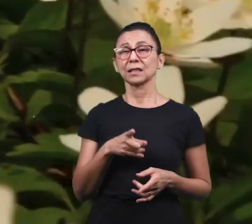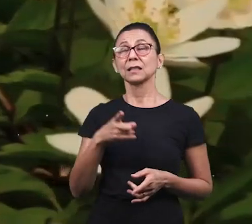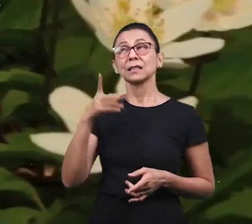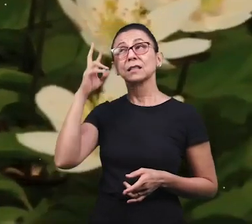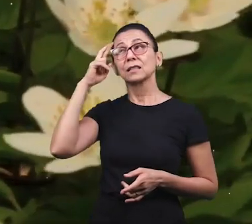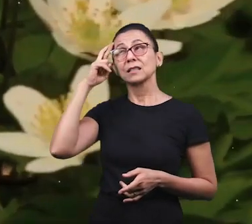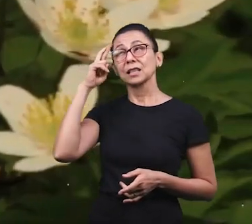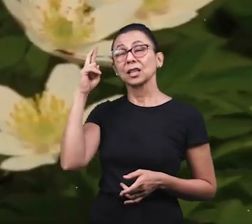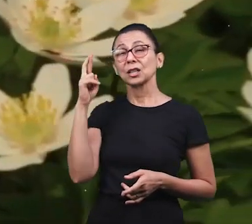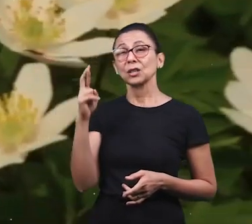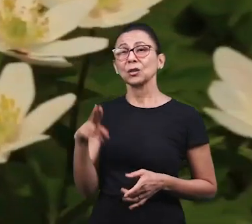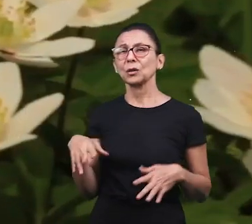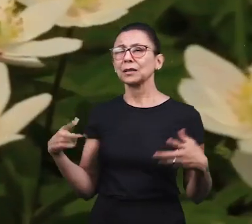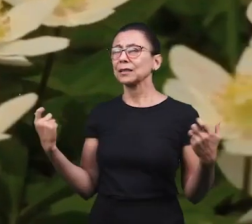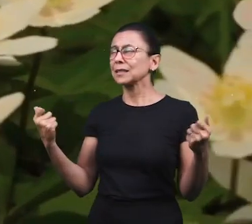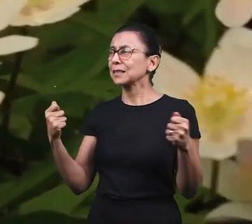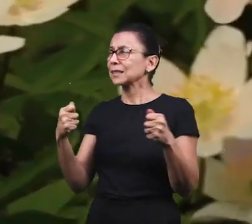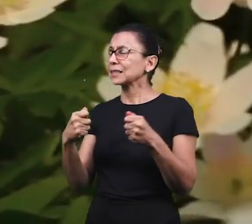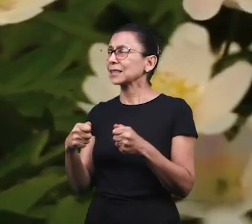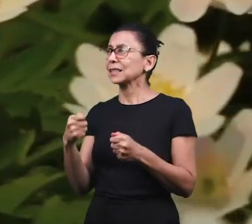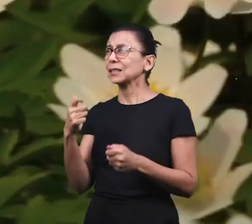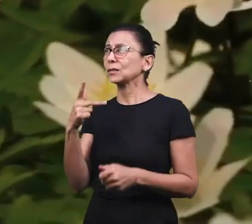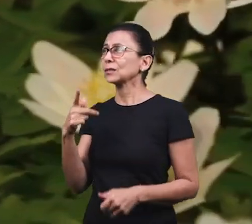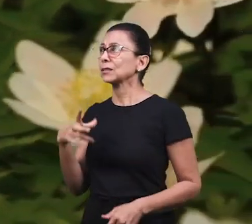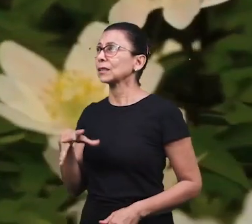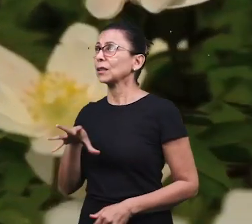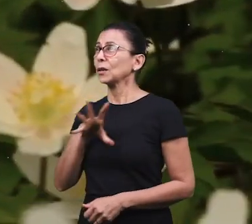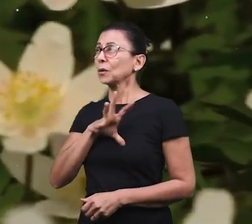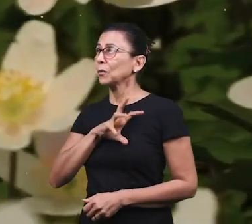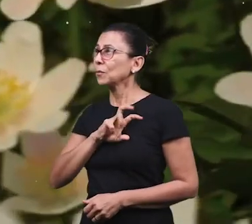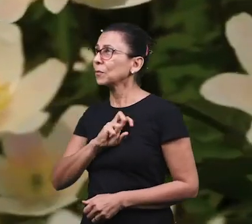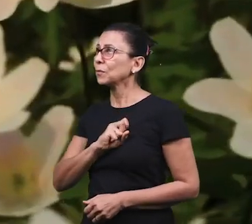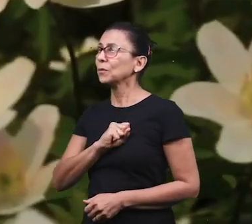Sem o teu amor não sei